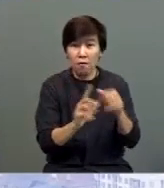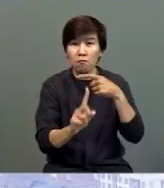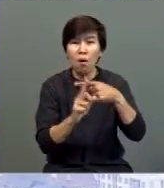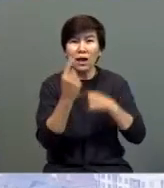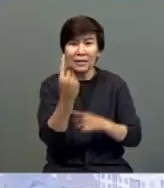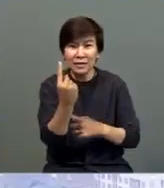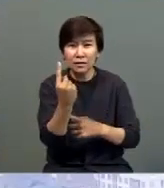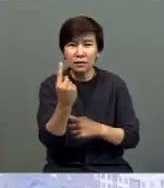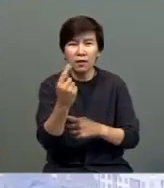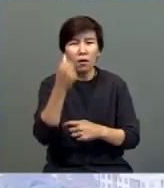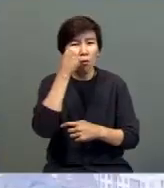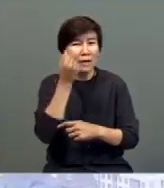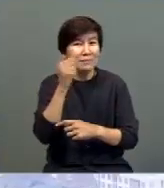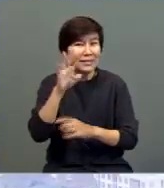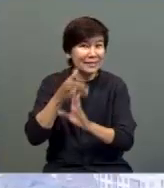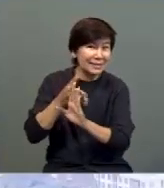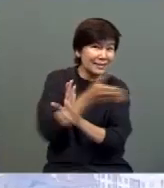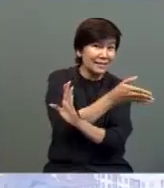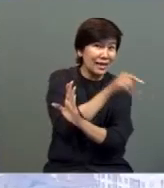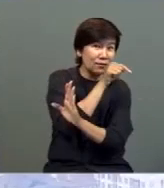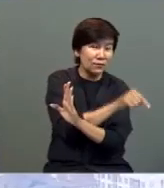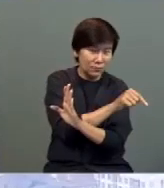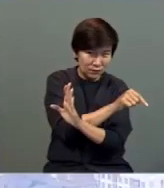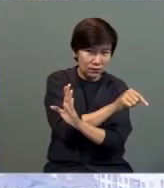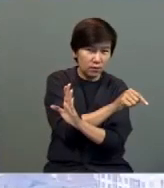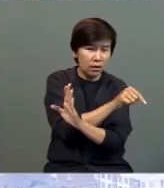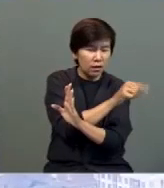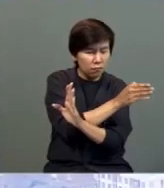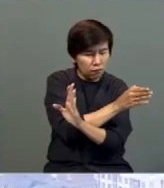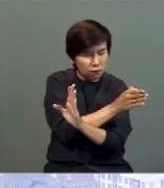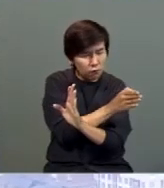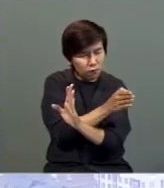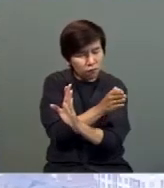แต่ผมเน้นย้ำเสมอว่าวันนี้ที่เราได้ตัวเล็กหนึ่งเกิดขึ้นจาก14วัน 7วัน 14วันที่ผ่านมาที่เราได้ทำทำตัวเราเองและเราก็ทำกันกับสังคมร่วมมือกันถึงได้อย่างนี้หลายวันนี้มีคนกังวลใจมาก